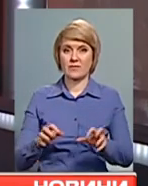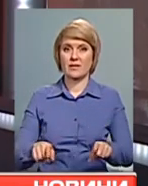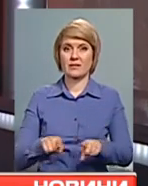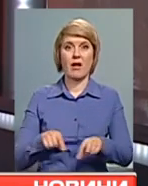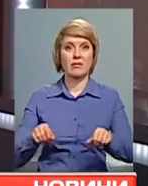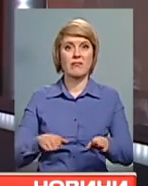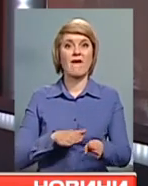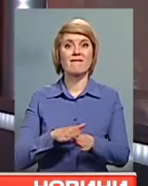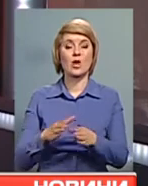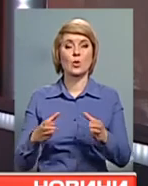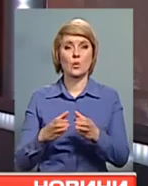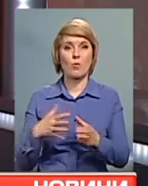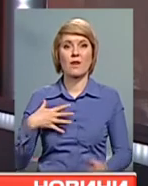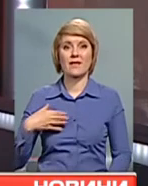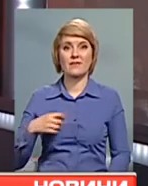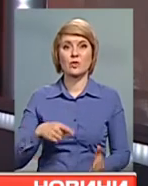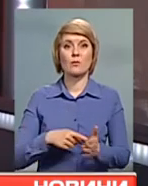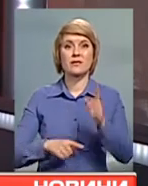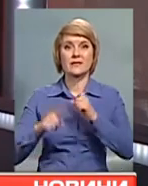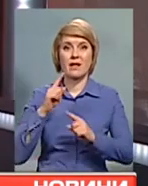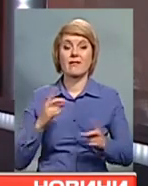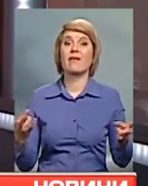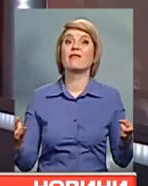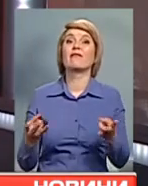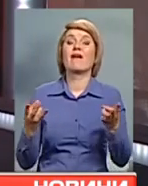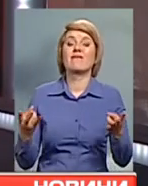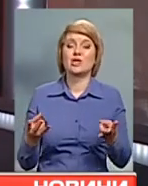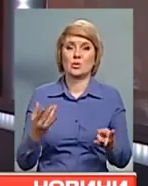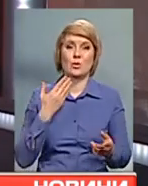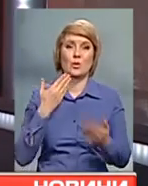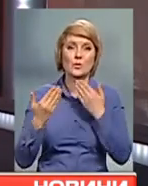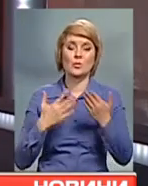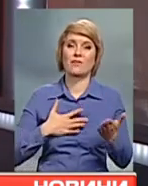виконком Львівської міськради. Навіщо це, розпитувала Ольга Крупник.